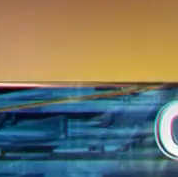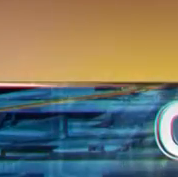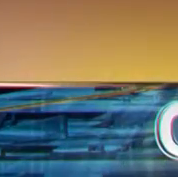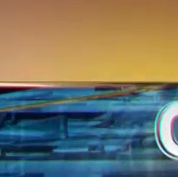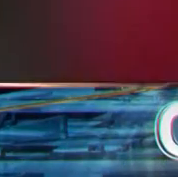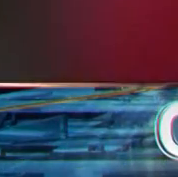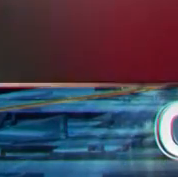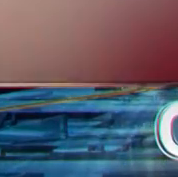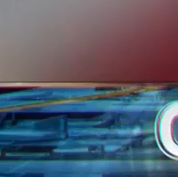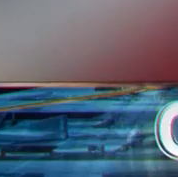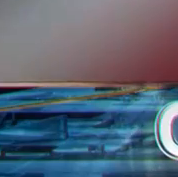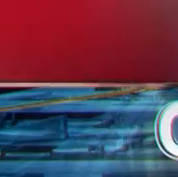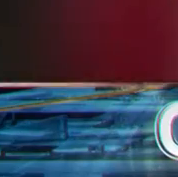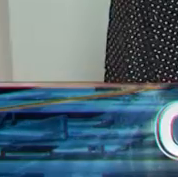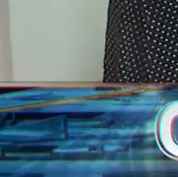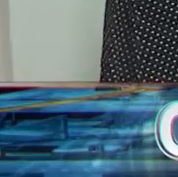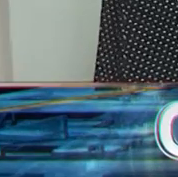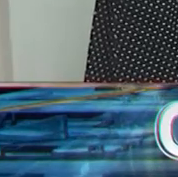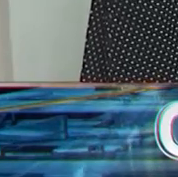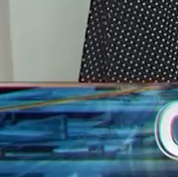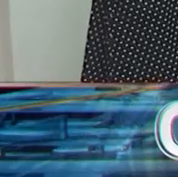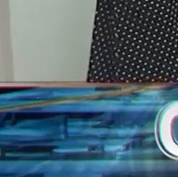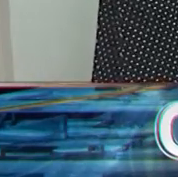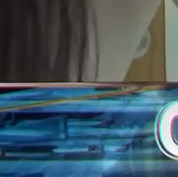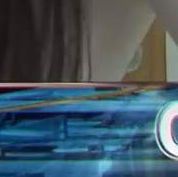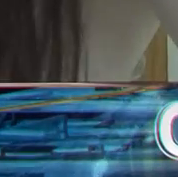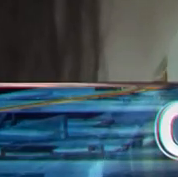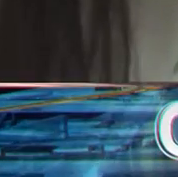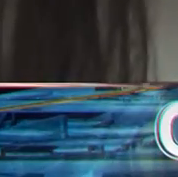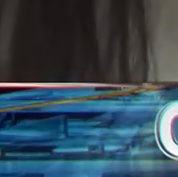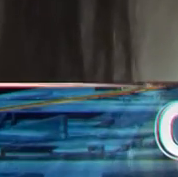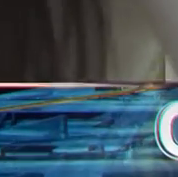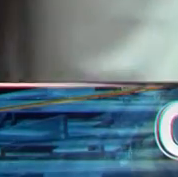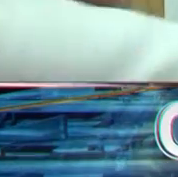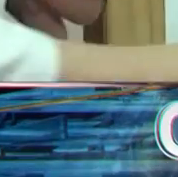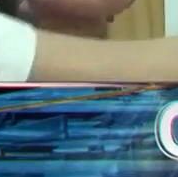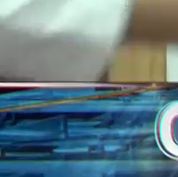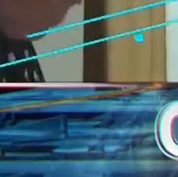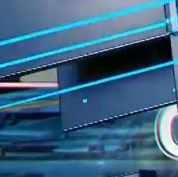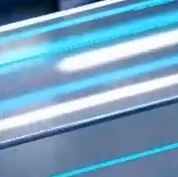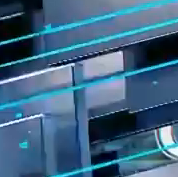Доступное обучение. Дети с особыми потребностями Каратальского района получают знания в онлайн-режиме.